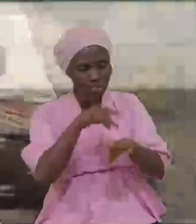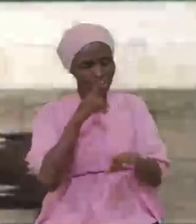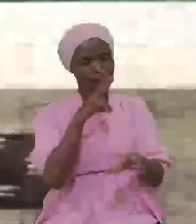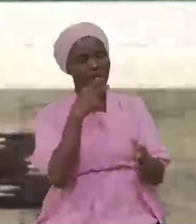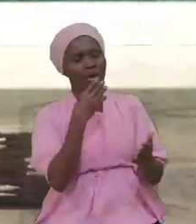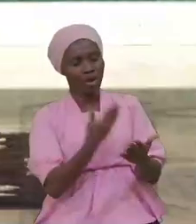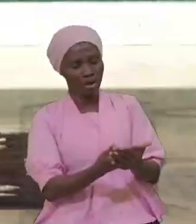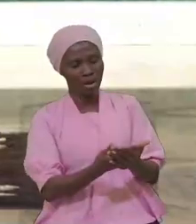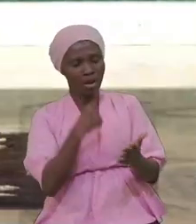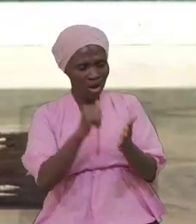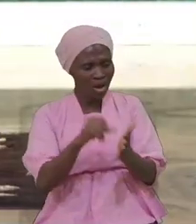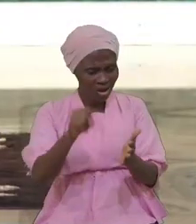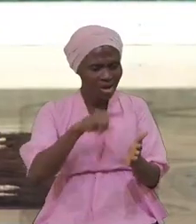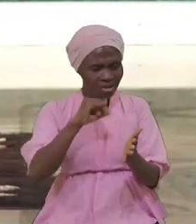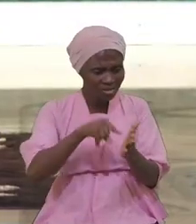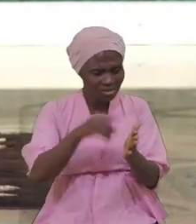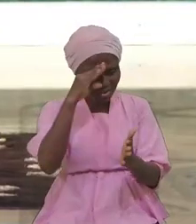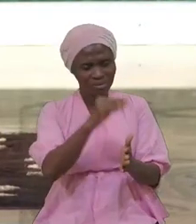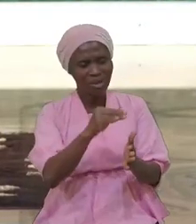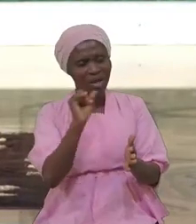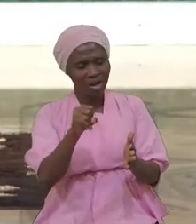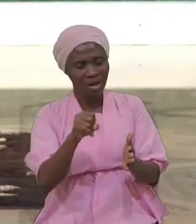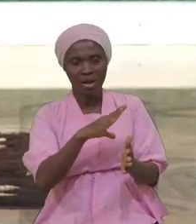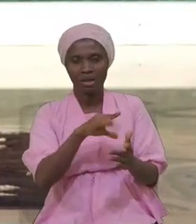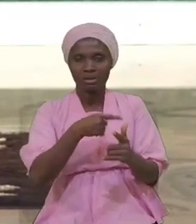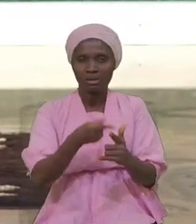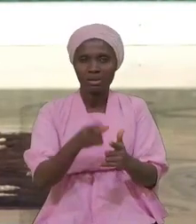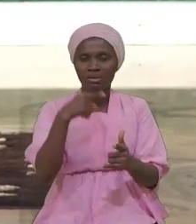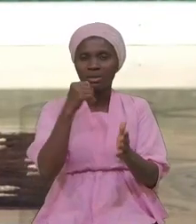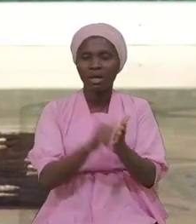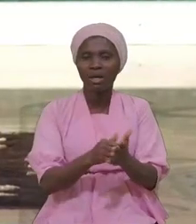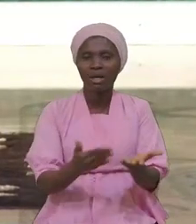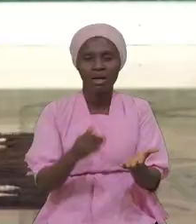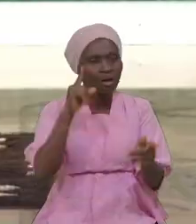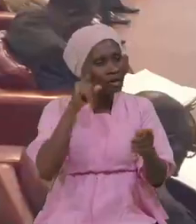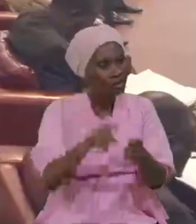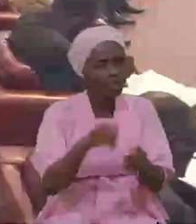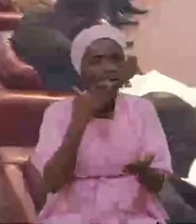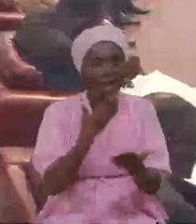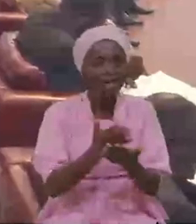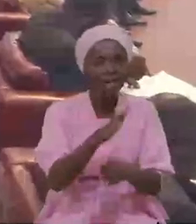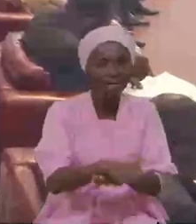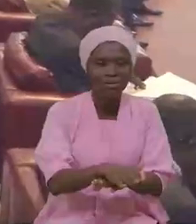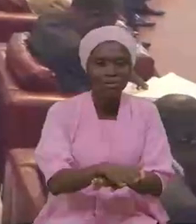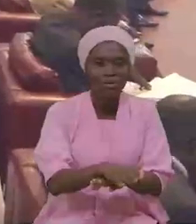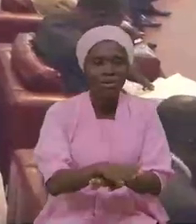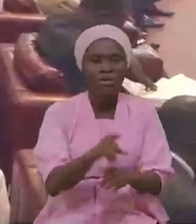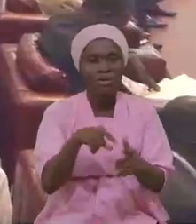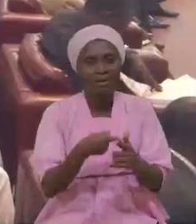lui. Oui, c'est elle. Tu dis, ah, que bonsoir frère. Et que bonsoir.